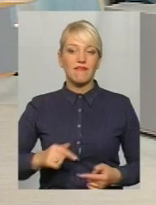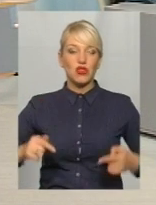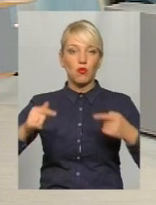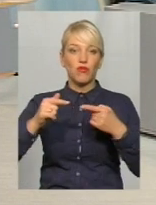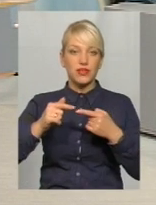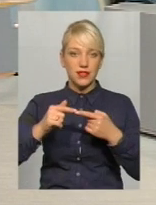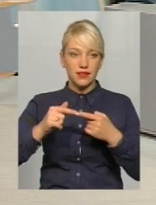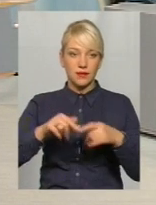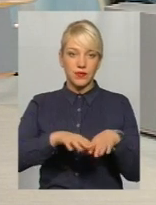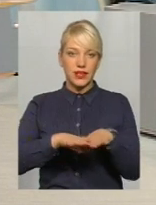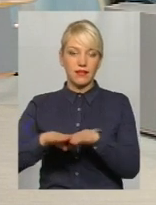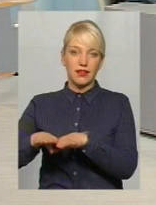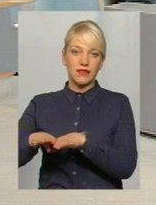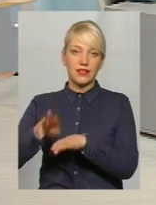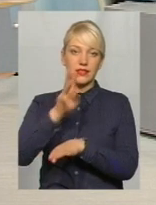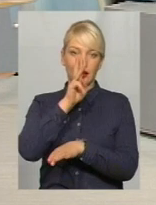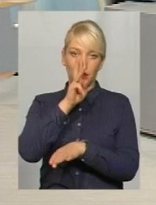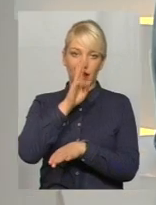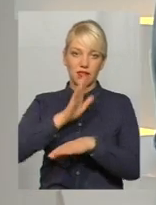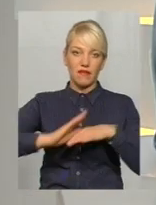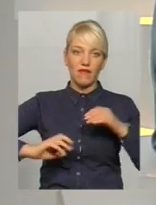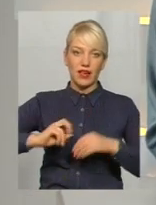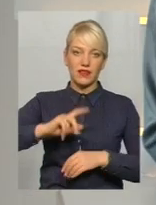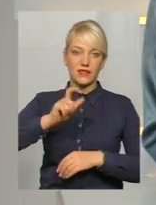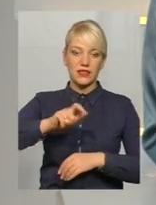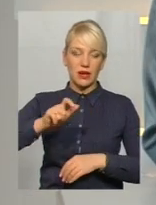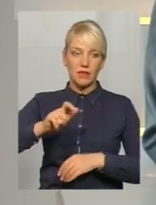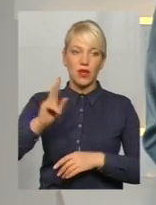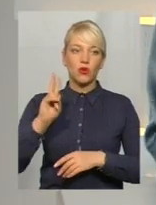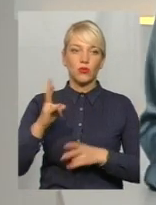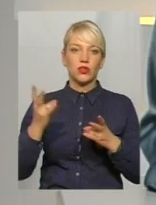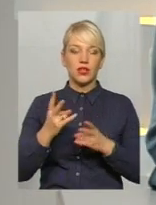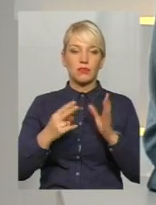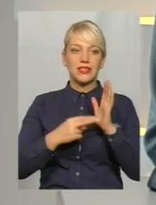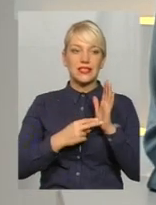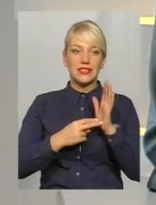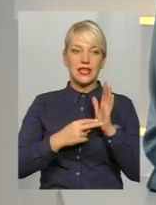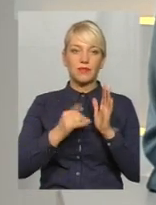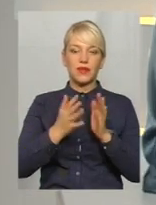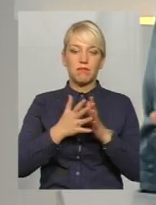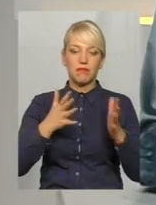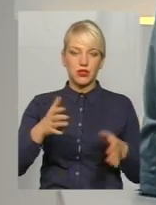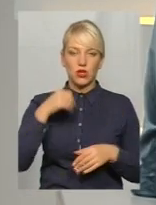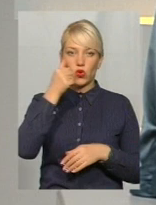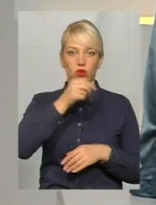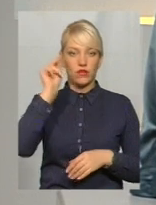невідповідний рівень зарплати фахівця, якому треба 7, а то й більше років вчитися,